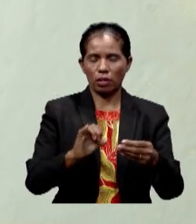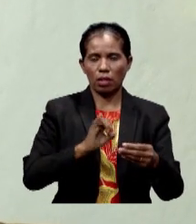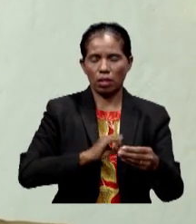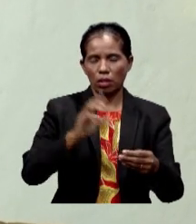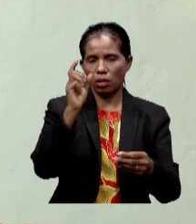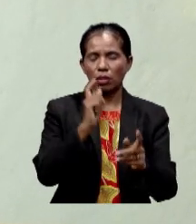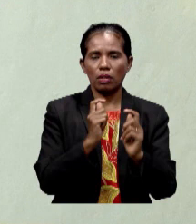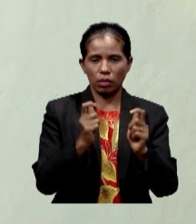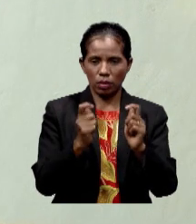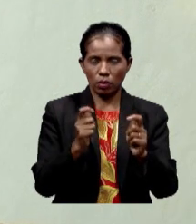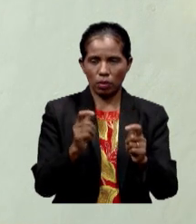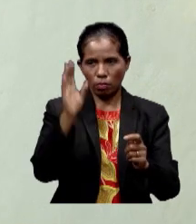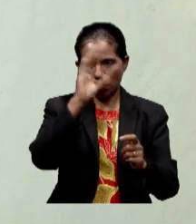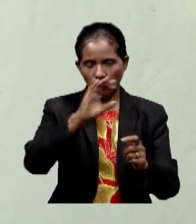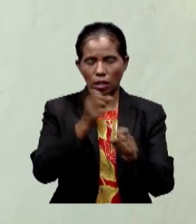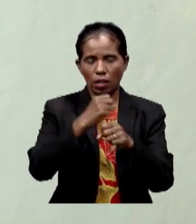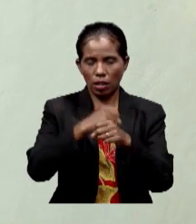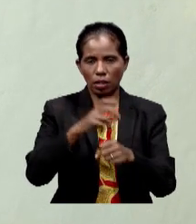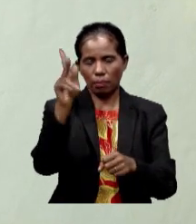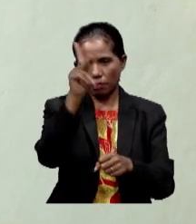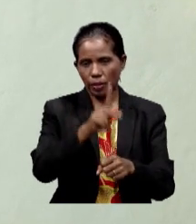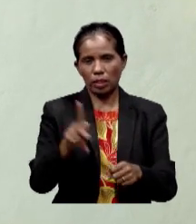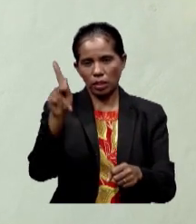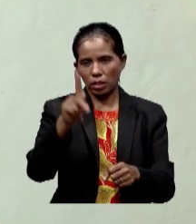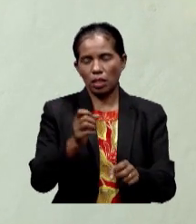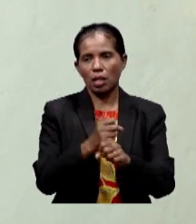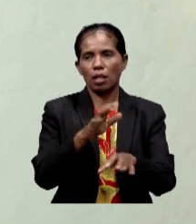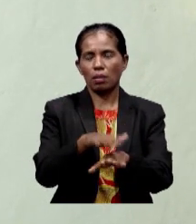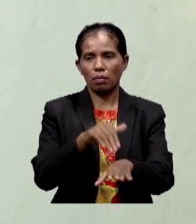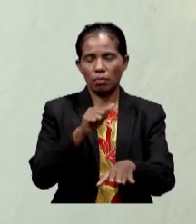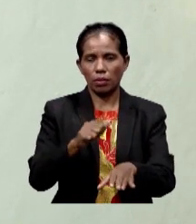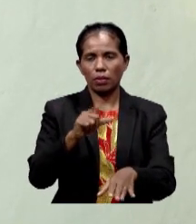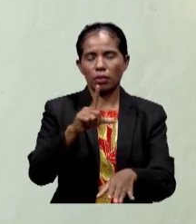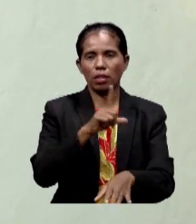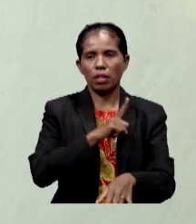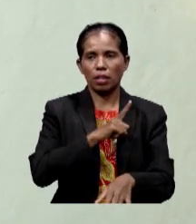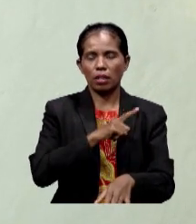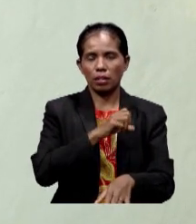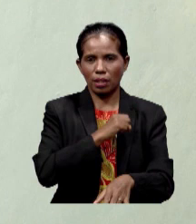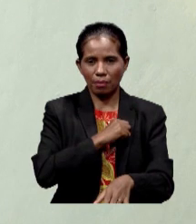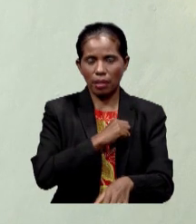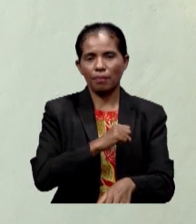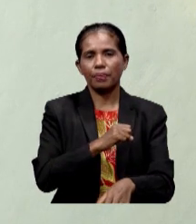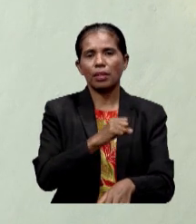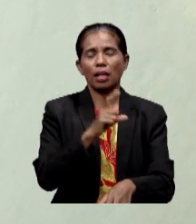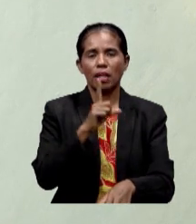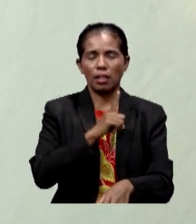halo pesquisa, momento na tu foti saludo la sama, mas ve tá momento de mate tia.